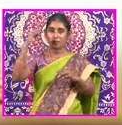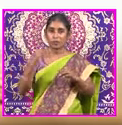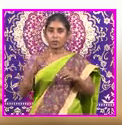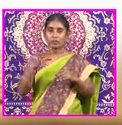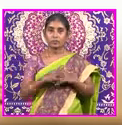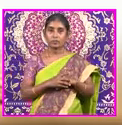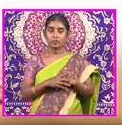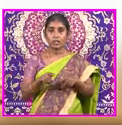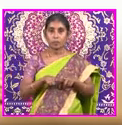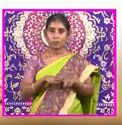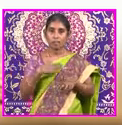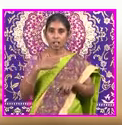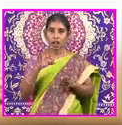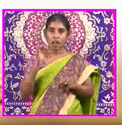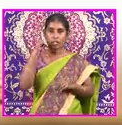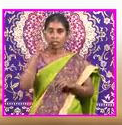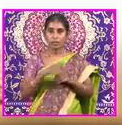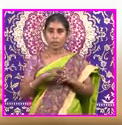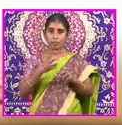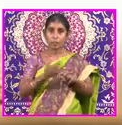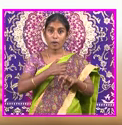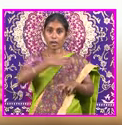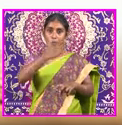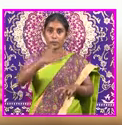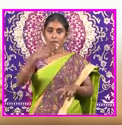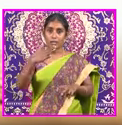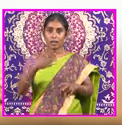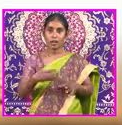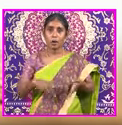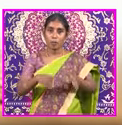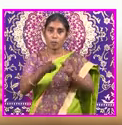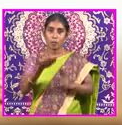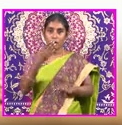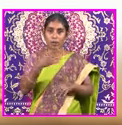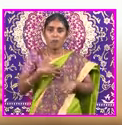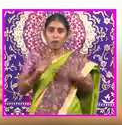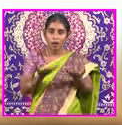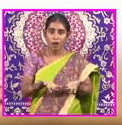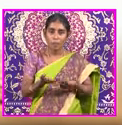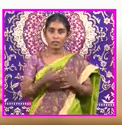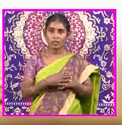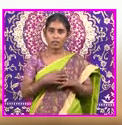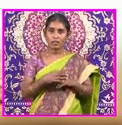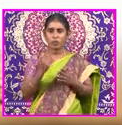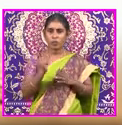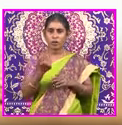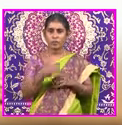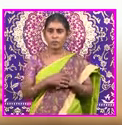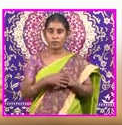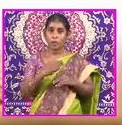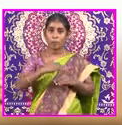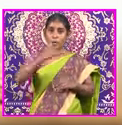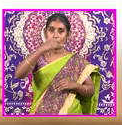வெப்பநிலையும் குறையும், அதே சமயத்தில் அழுத்தமும் குறையும். இவை இரண்டும் இருக்கும்போது ஒரு சக மனிதன் கீழே பிளைன் அதாவது சமவெளி பகுதியிலிருந்து மலை